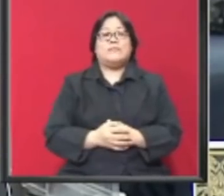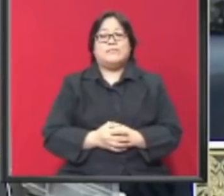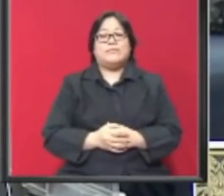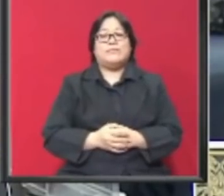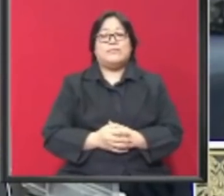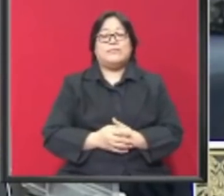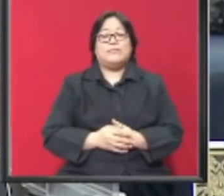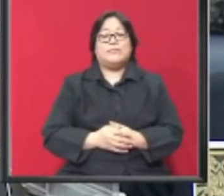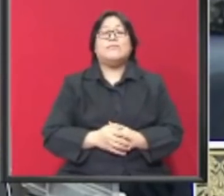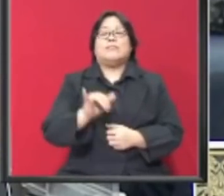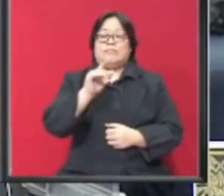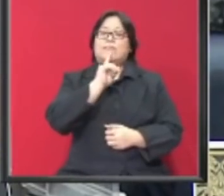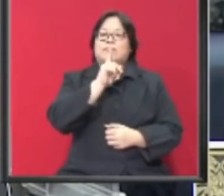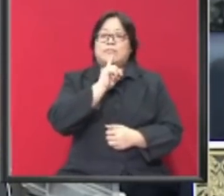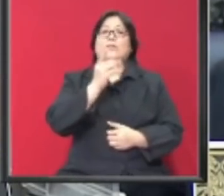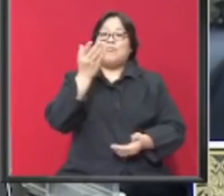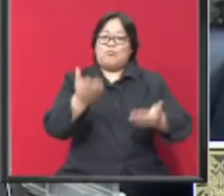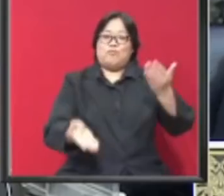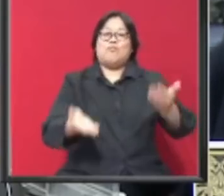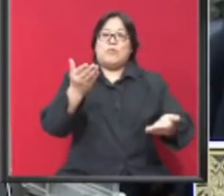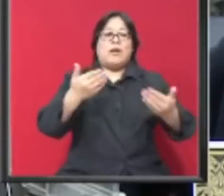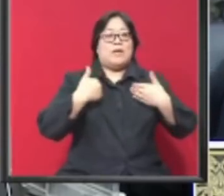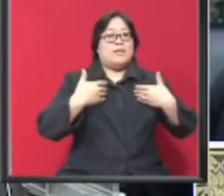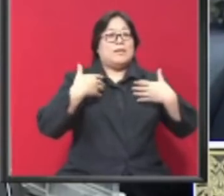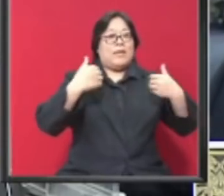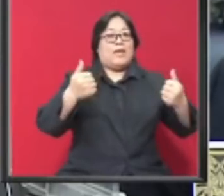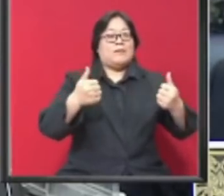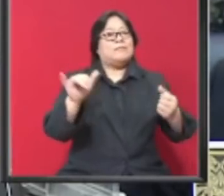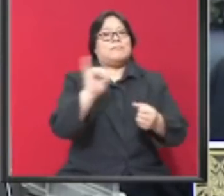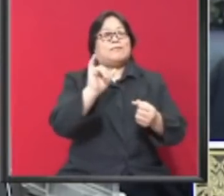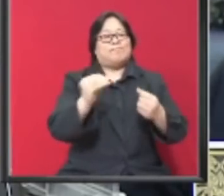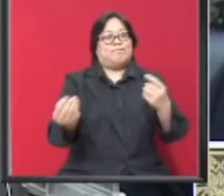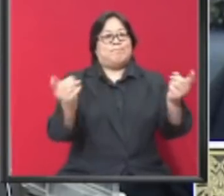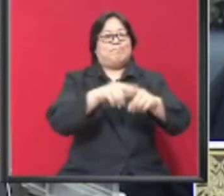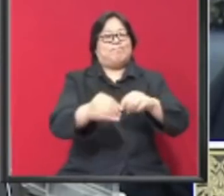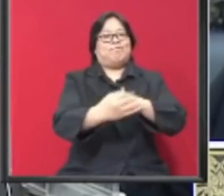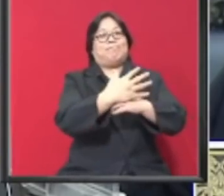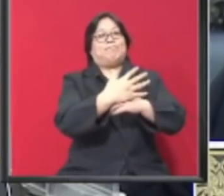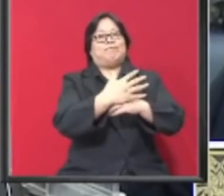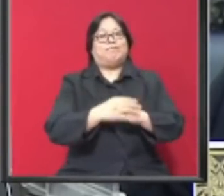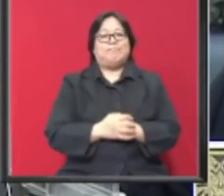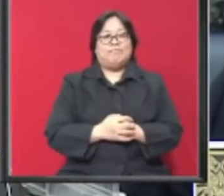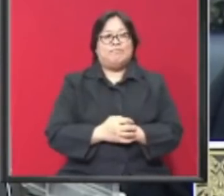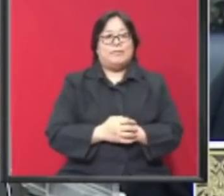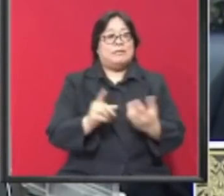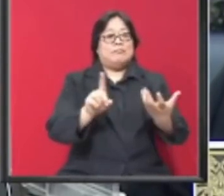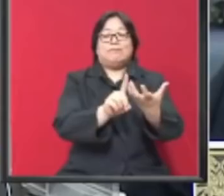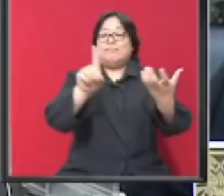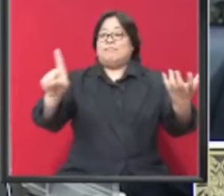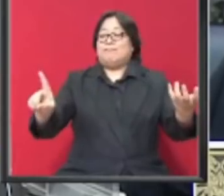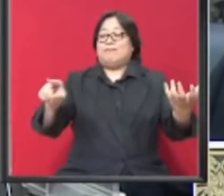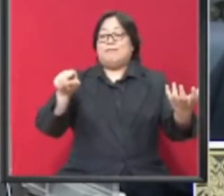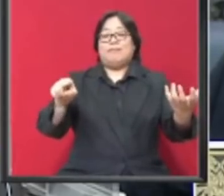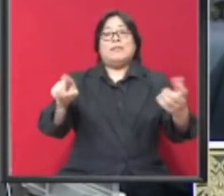ya memang ada kemungkinan yang sehat dijangkiti semasa berjauhan daripada kelase